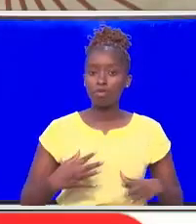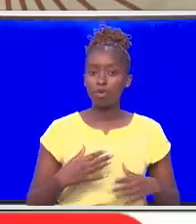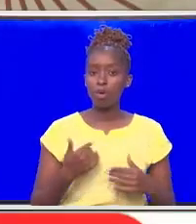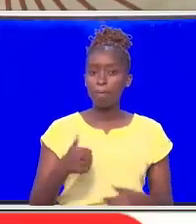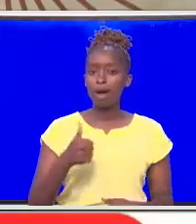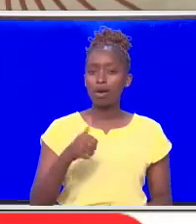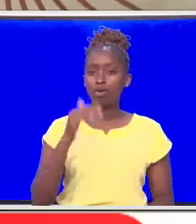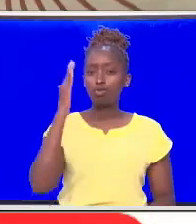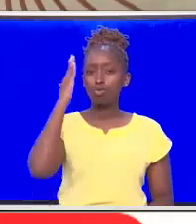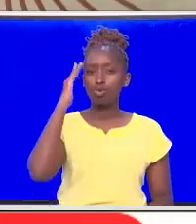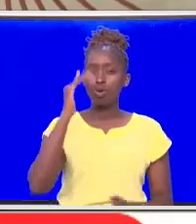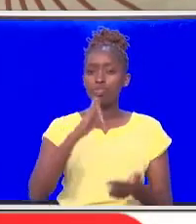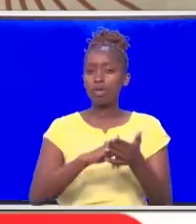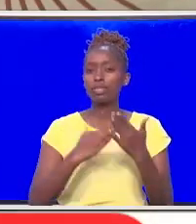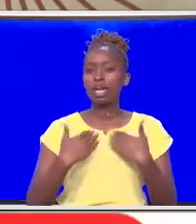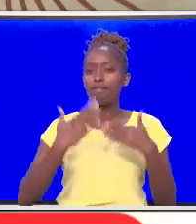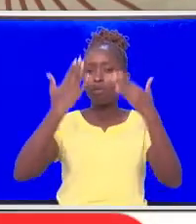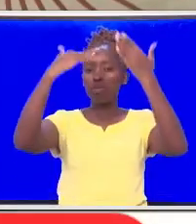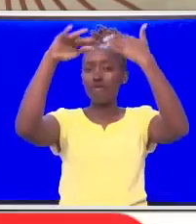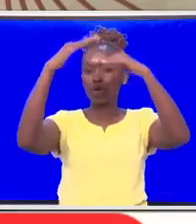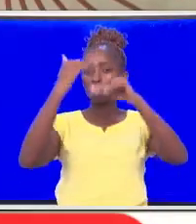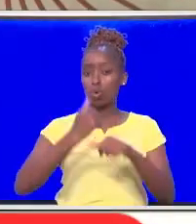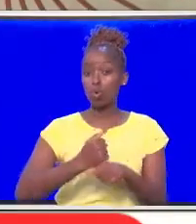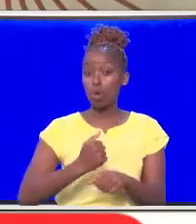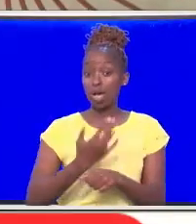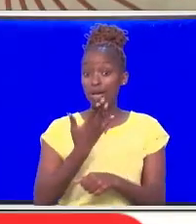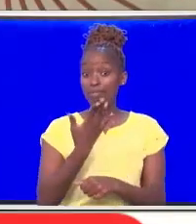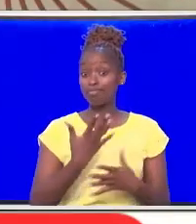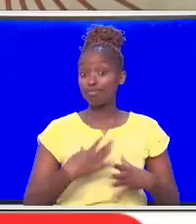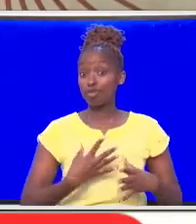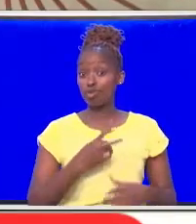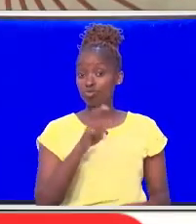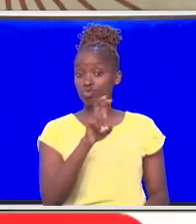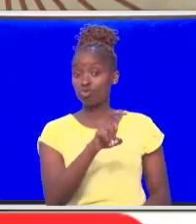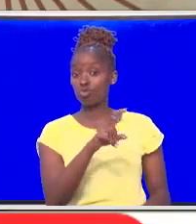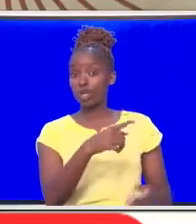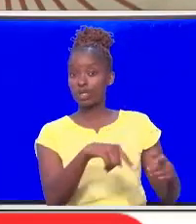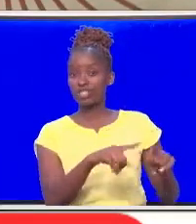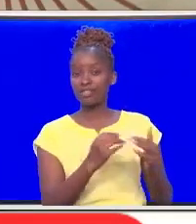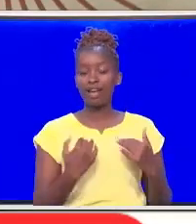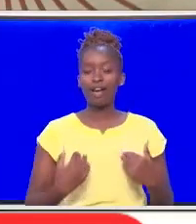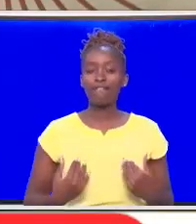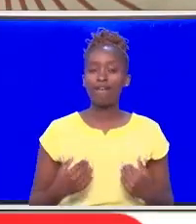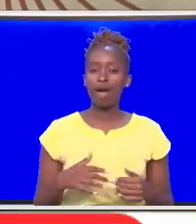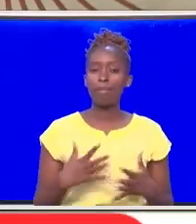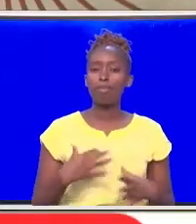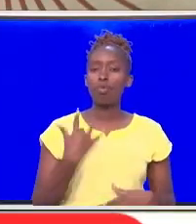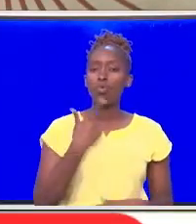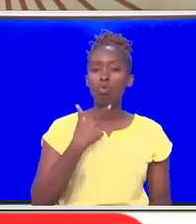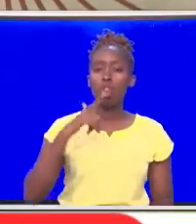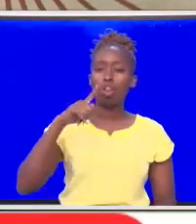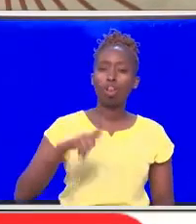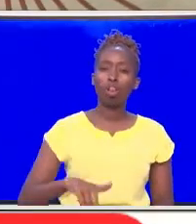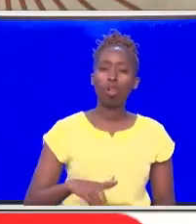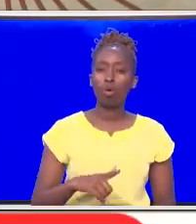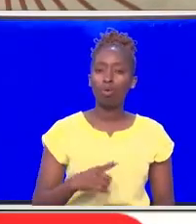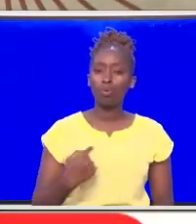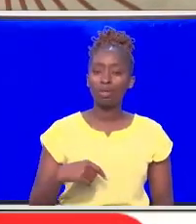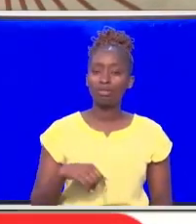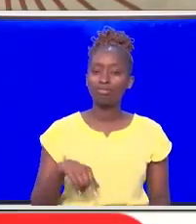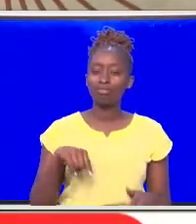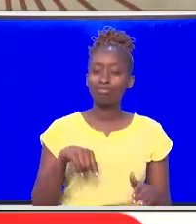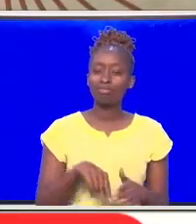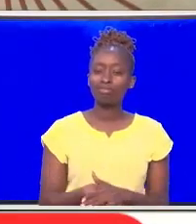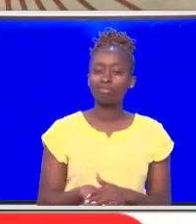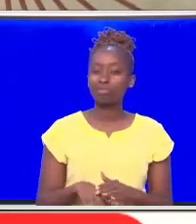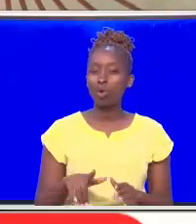ya kwamba ni profession. Watu wanatuona kama tuko watu wa chini sana, tunadunishwa, lakini